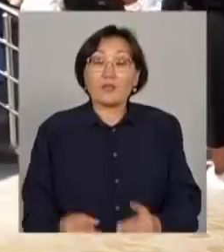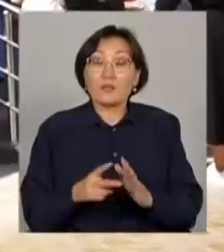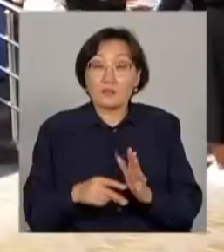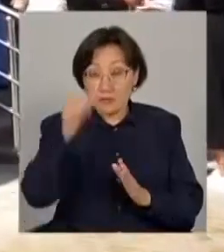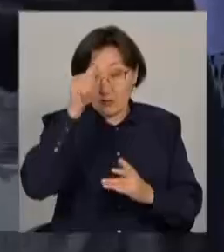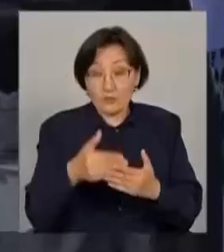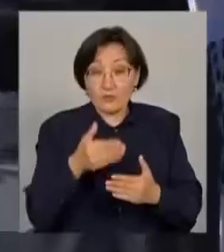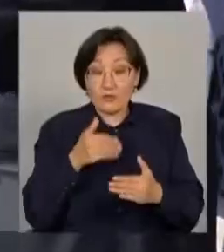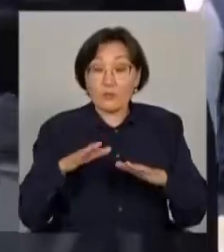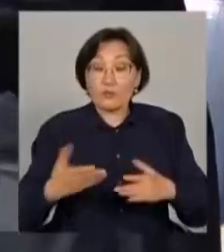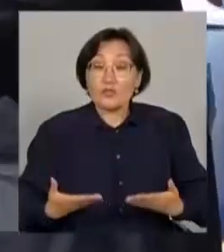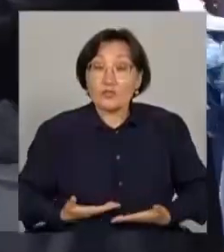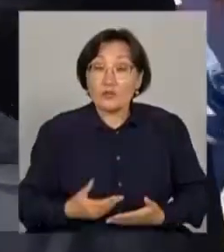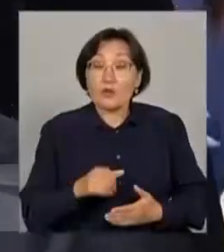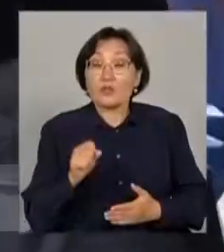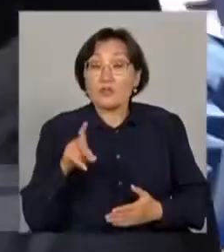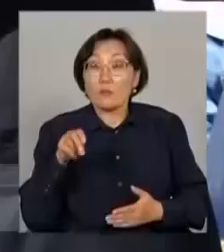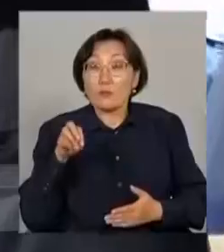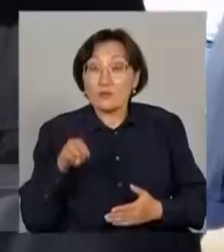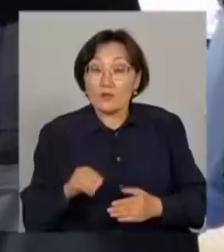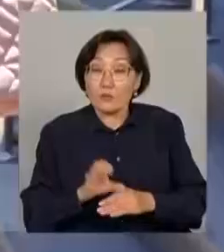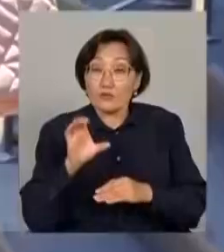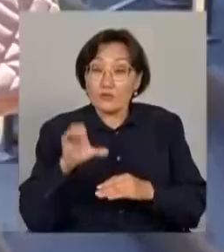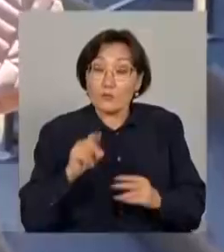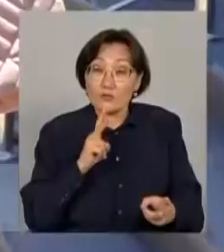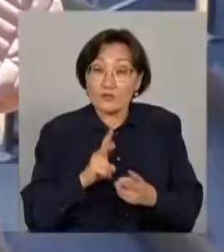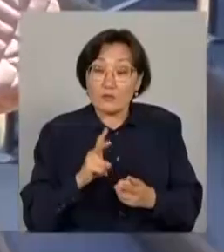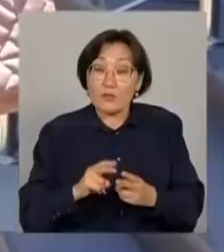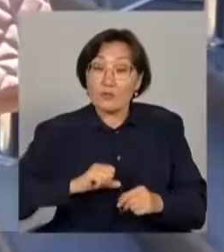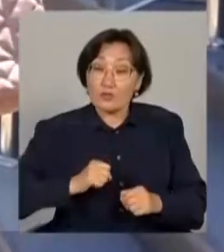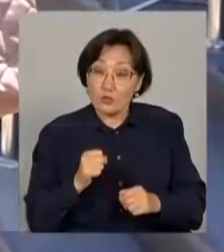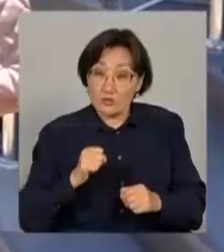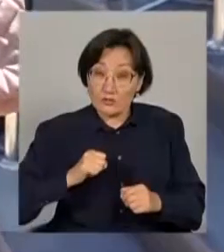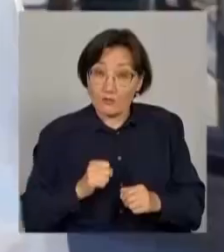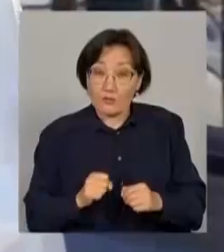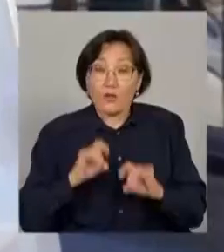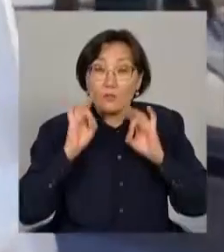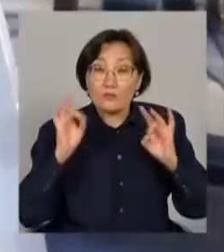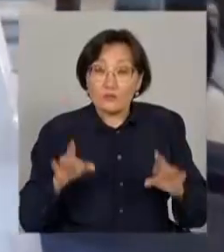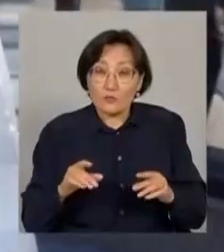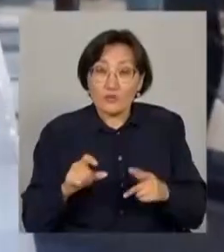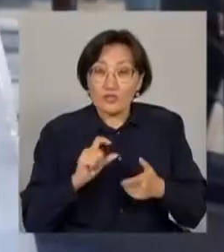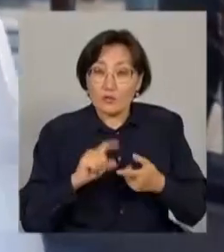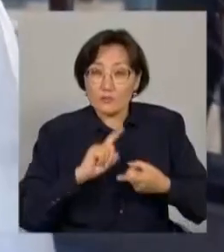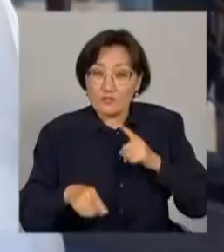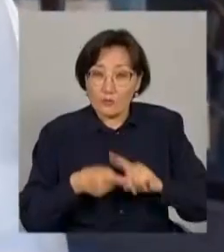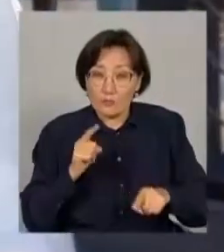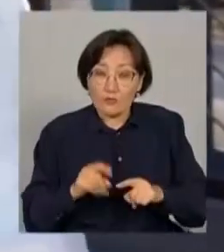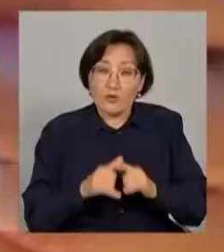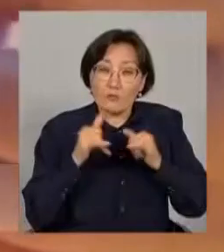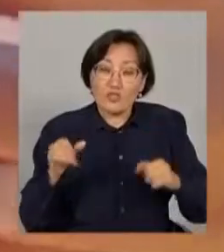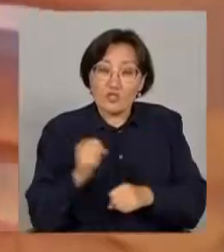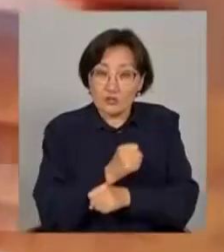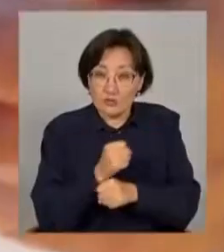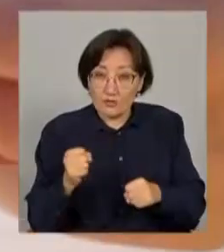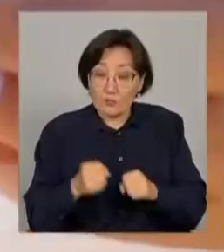7 месяцев назад местный житель Самат Жиксималиев отправился на встречу с близкими друзьями. Неожиданно словесная перепалка переросла в мордобой.